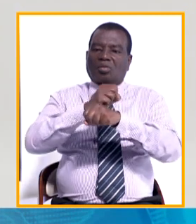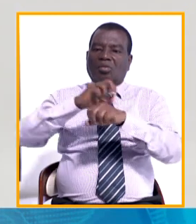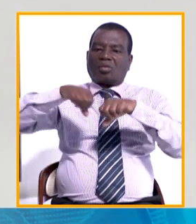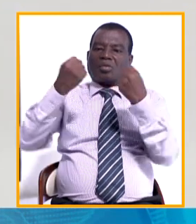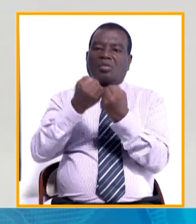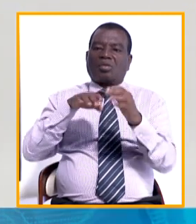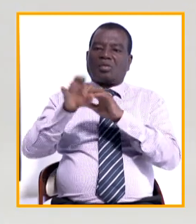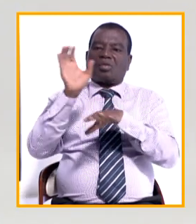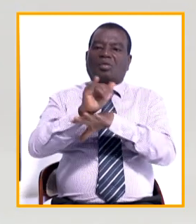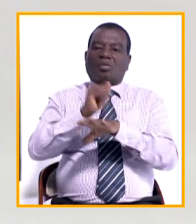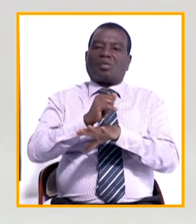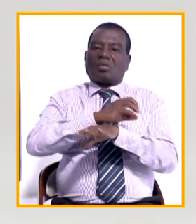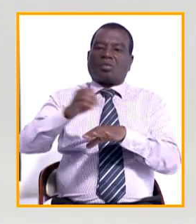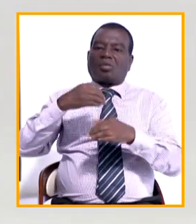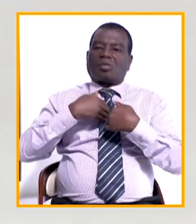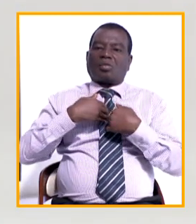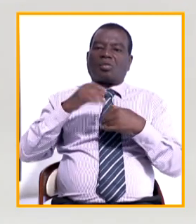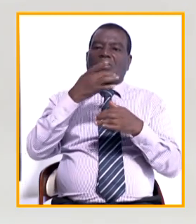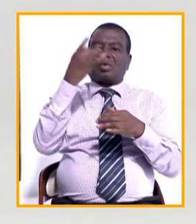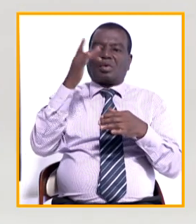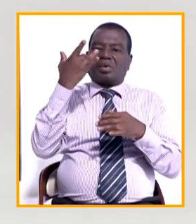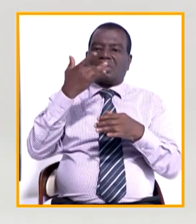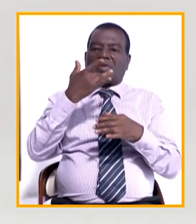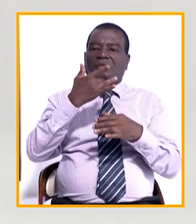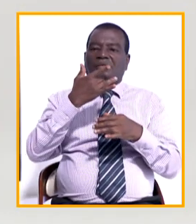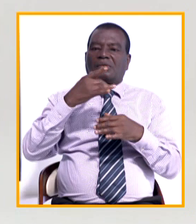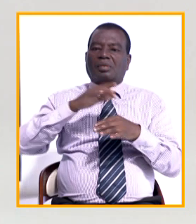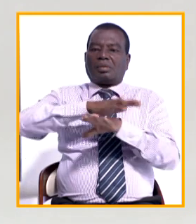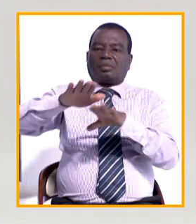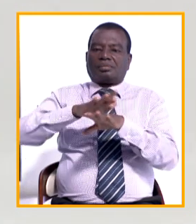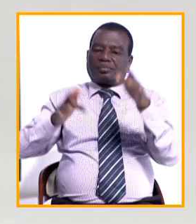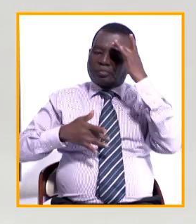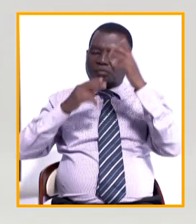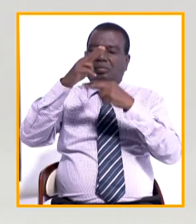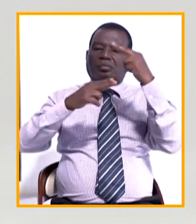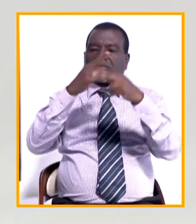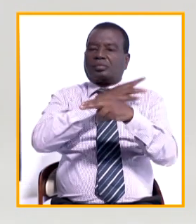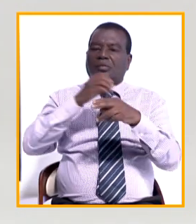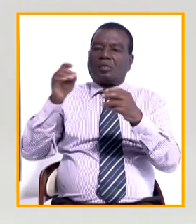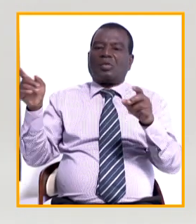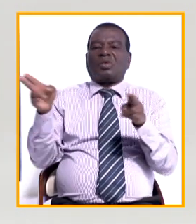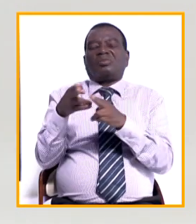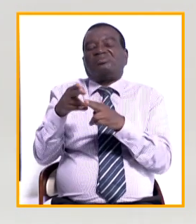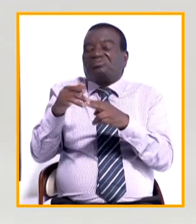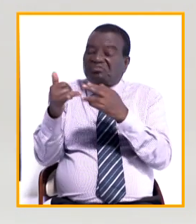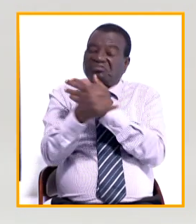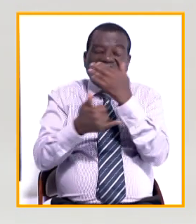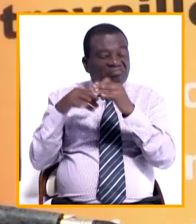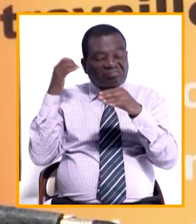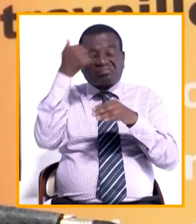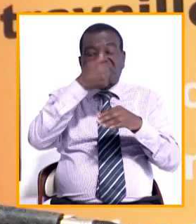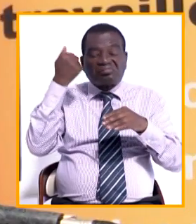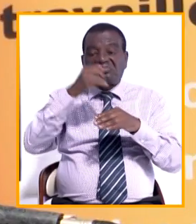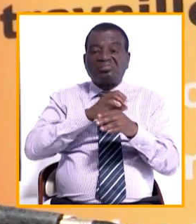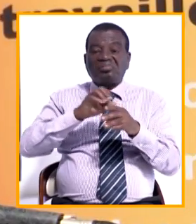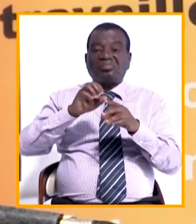Et là, en Côte d'Ivoire, on a la chance d'avoir la couverture maladie universelle. Il y a peu de pays en Afrique où il y a une couverture maladie universelle.